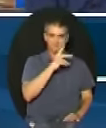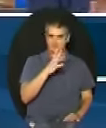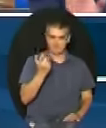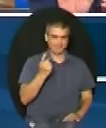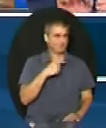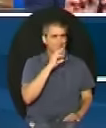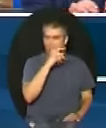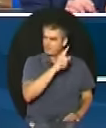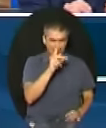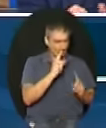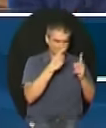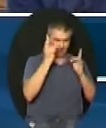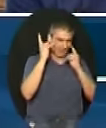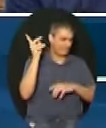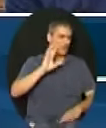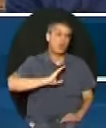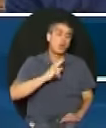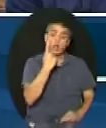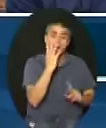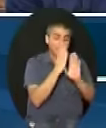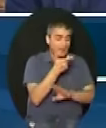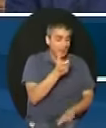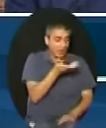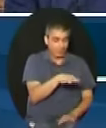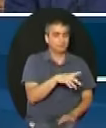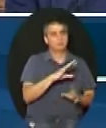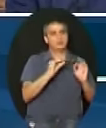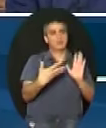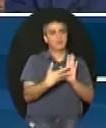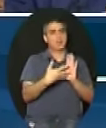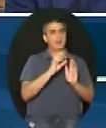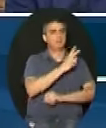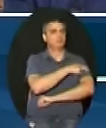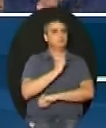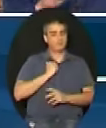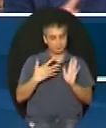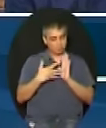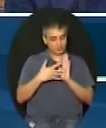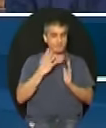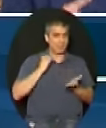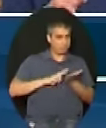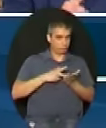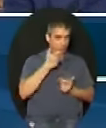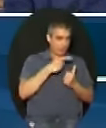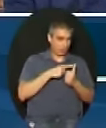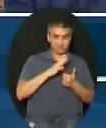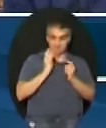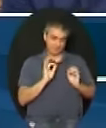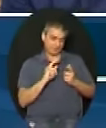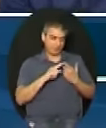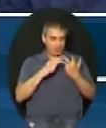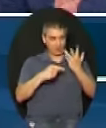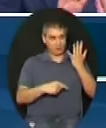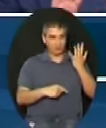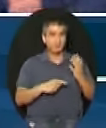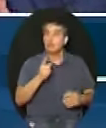אני לא מדבר רק על המקרה בחברון. כל מחבל שהורגים, נפתחת חקירת מצ"ח, בודקים האם זה היה מוצדק, האם זה היה בסדר וכו' וכו'.